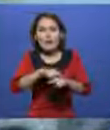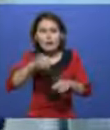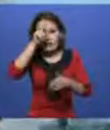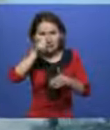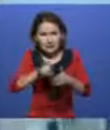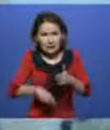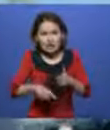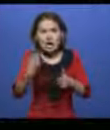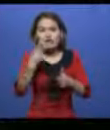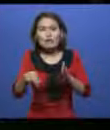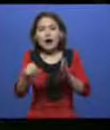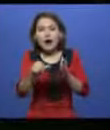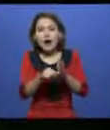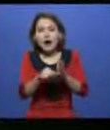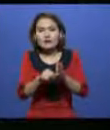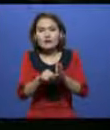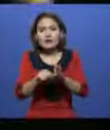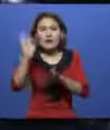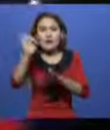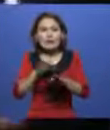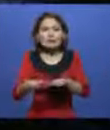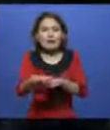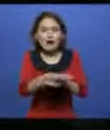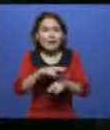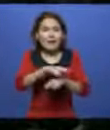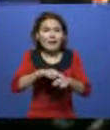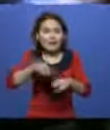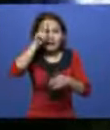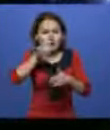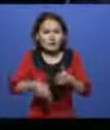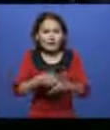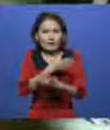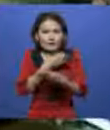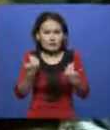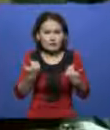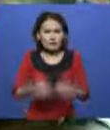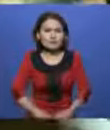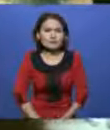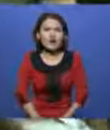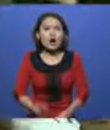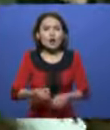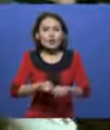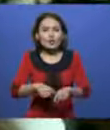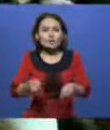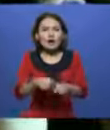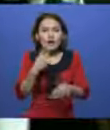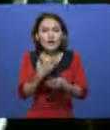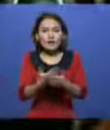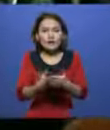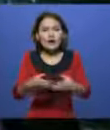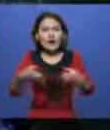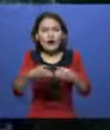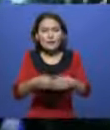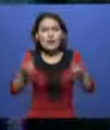қаладағылардың небәрі 26% ғана қорғау қызметкерлерінің қызметіне күмәнсіз қарайды екен. Мұндай көрсеткішті Галлап компаниясы